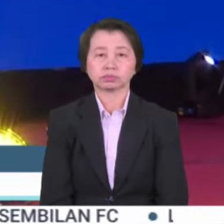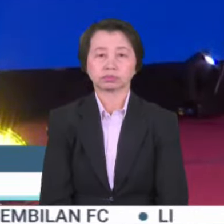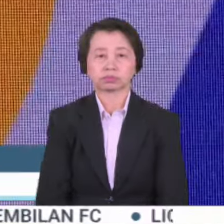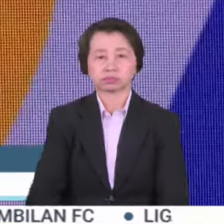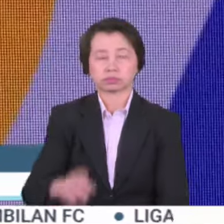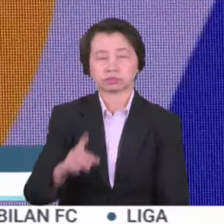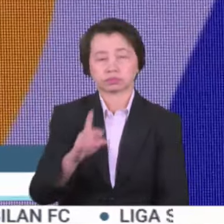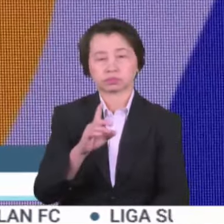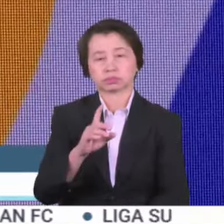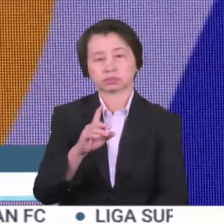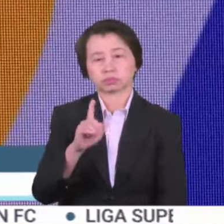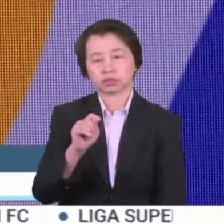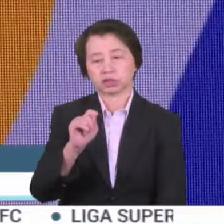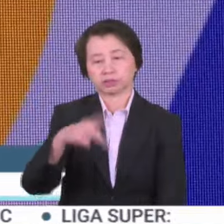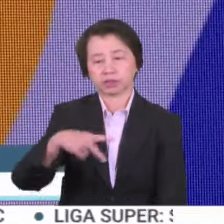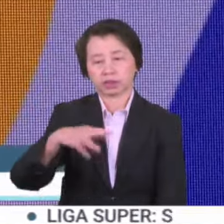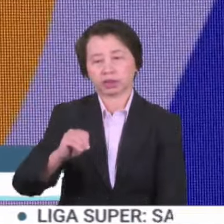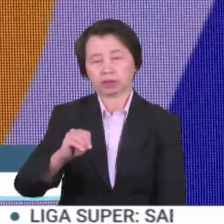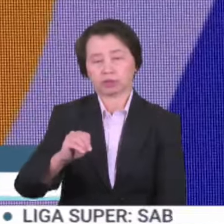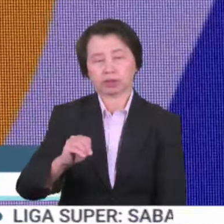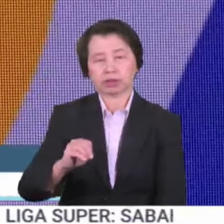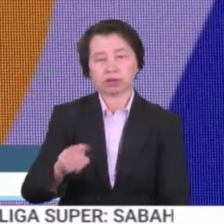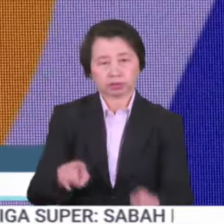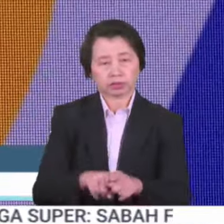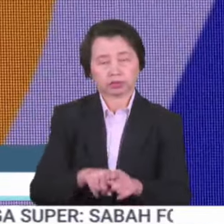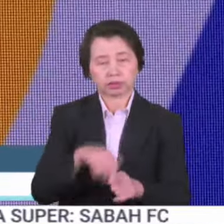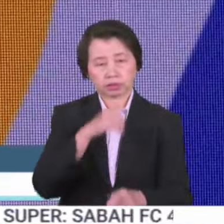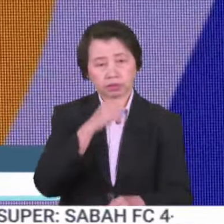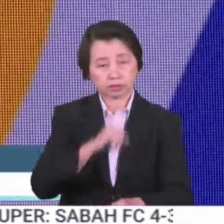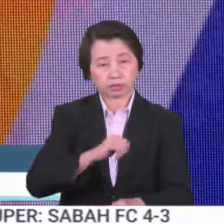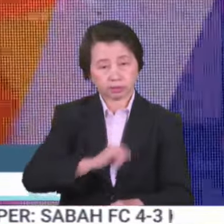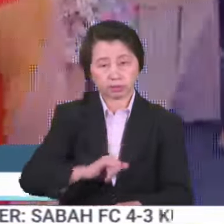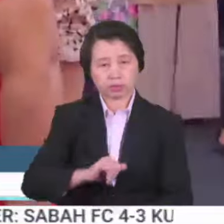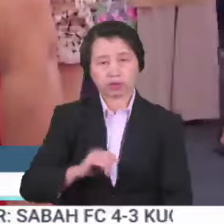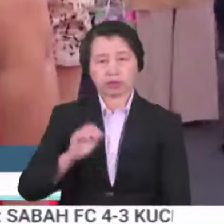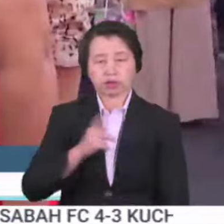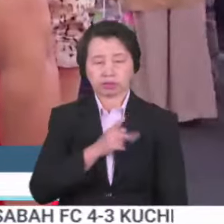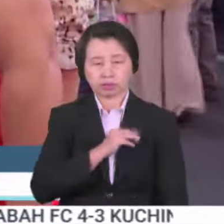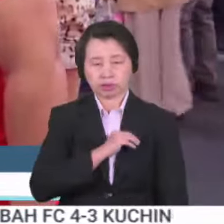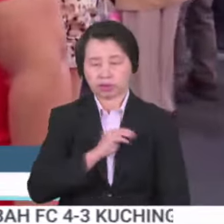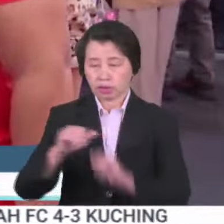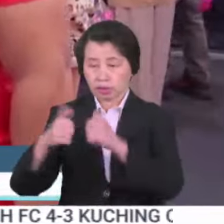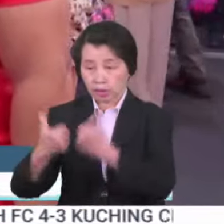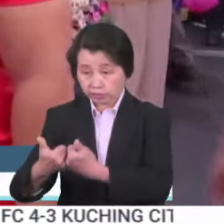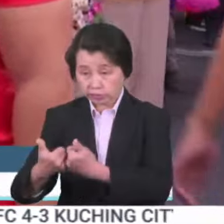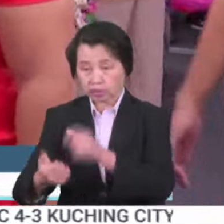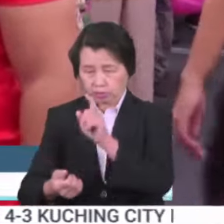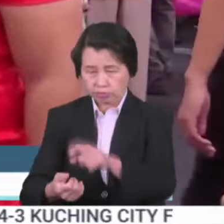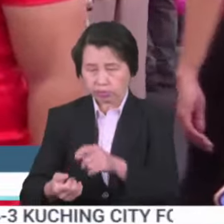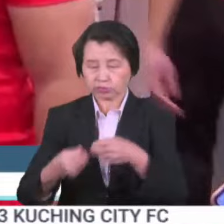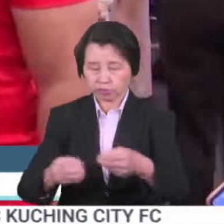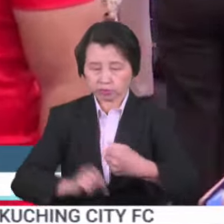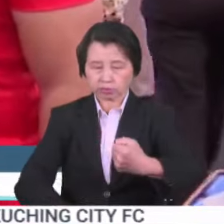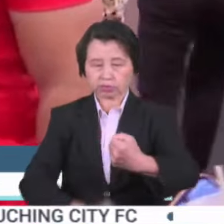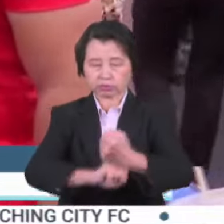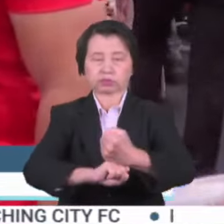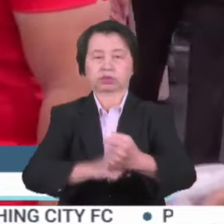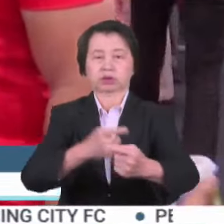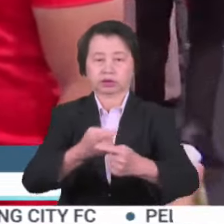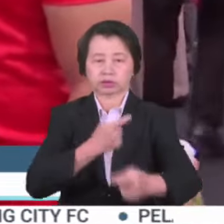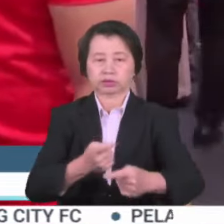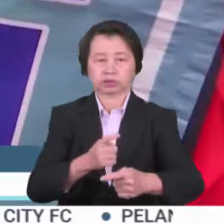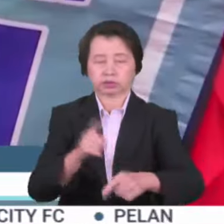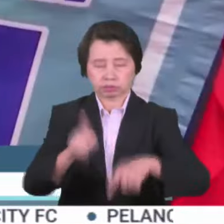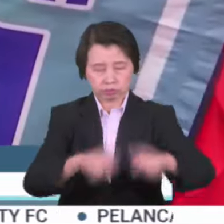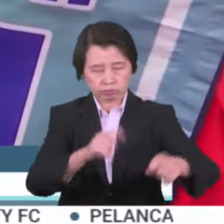Menurut Datuk Seri Dr. Ahmad Zahid, seiring dengan usaha penerokaan tersebut, kementerian dan agensi terlibat turut perlu memberikan sokongan dari